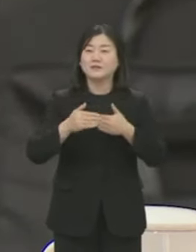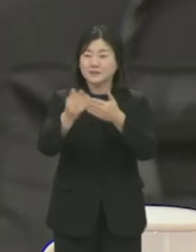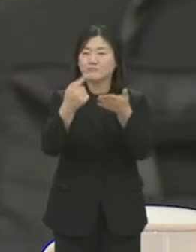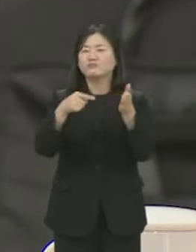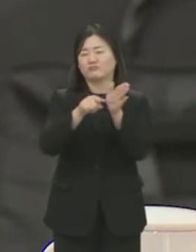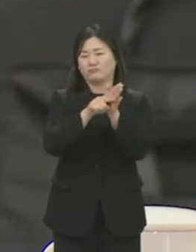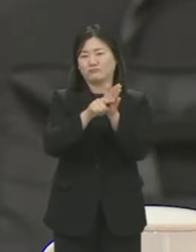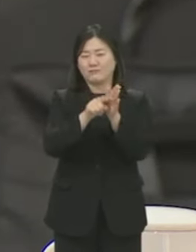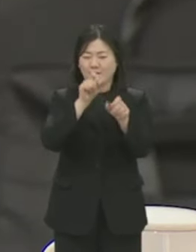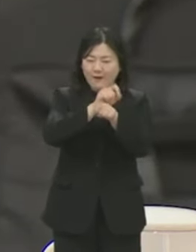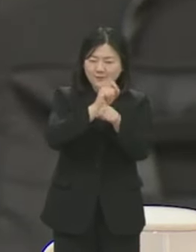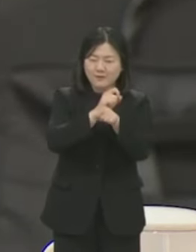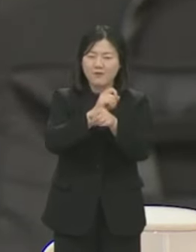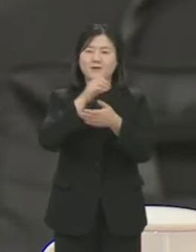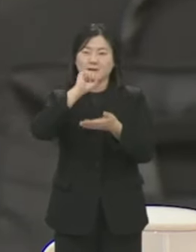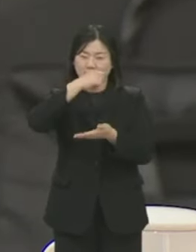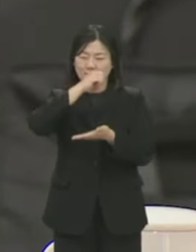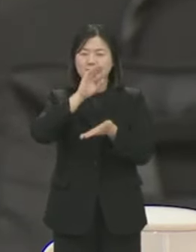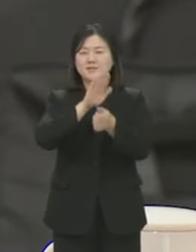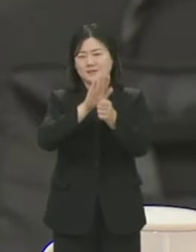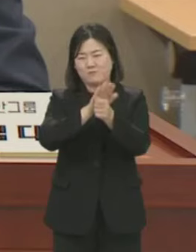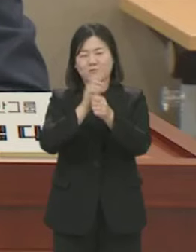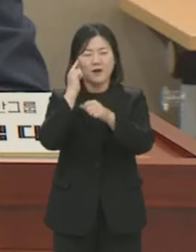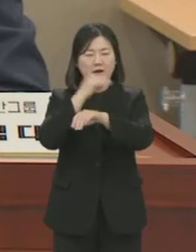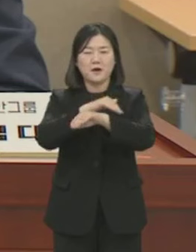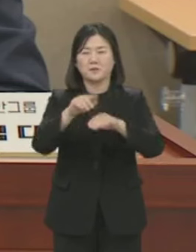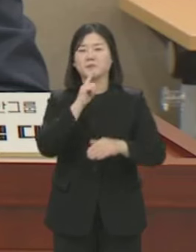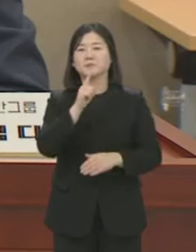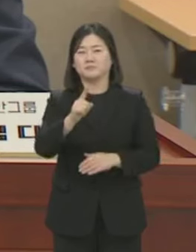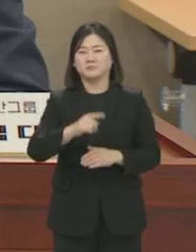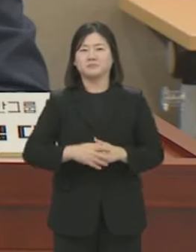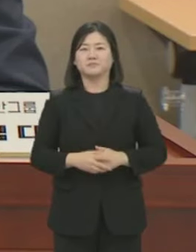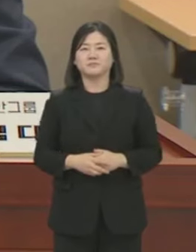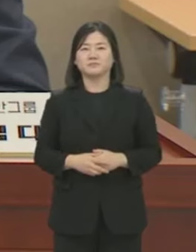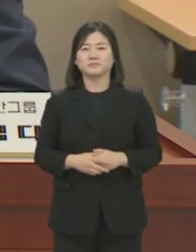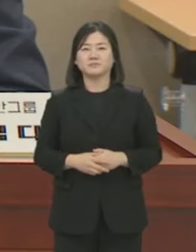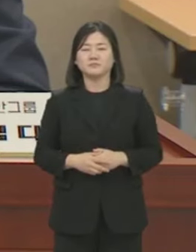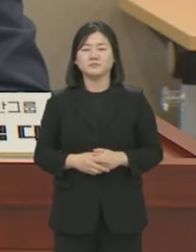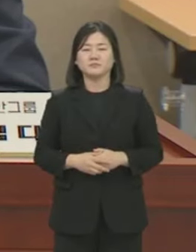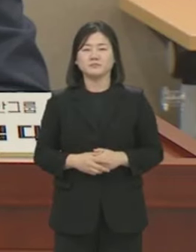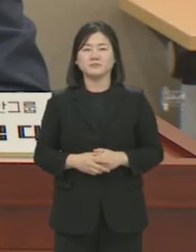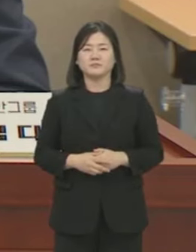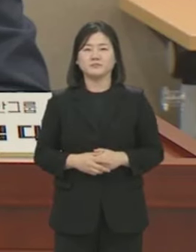수 있도록 행정적 재정적인 지원을 아끼지 않겠다고 밝혔습니다